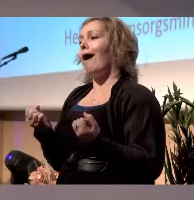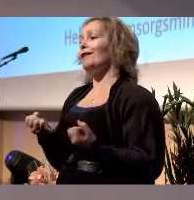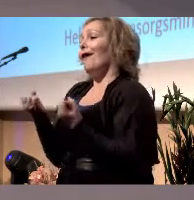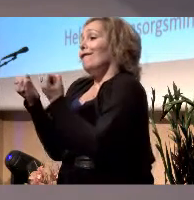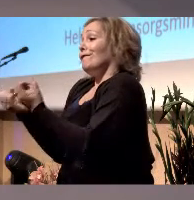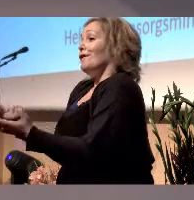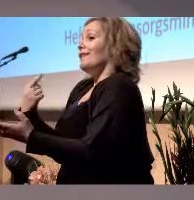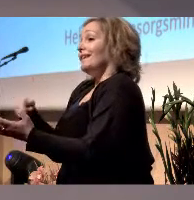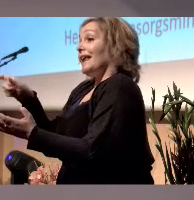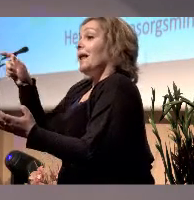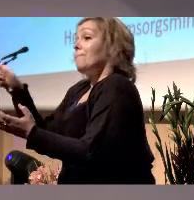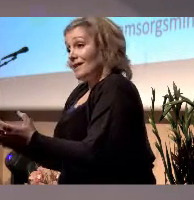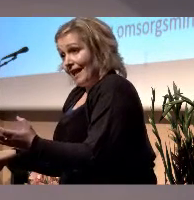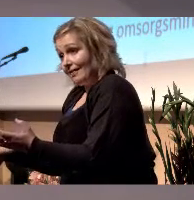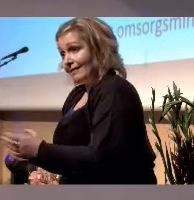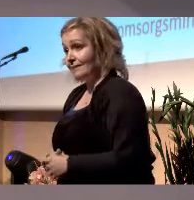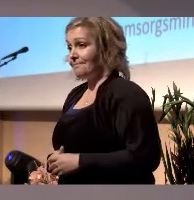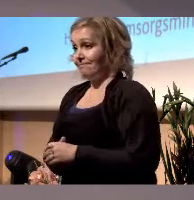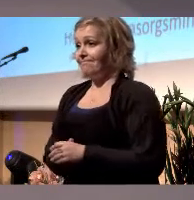til pasienten.